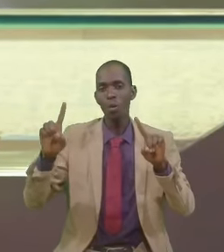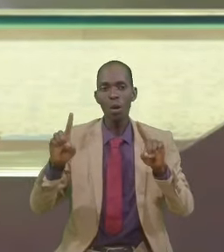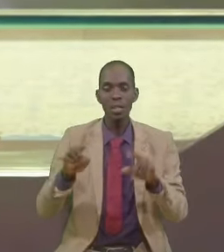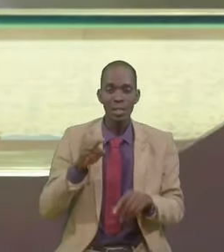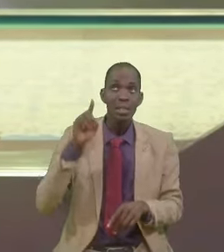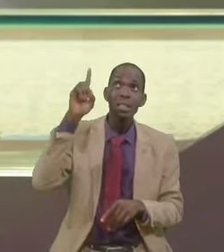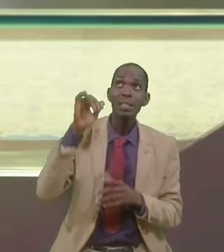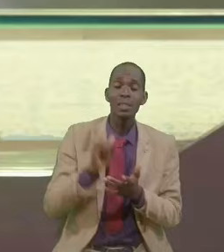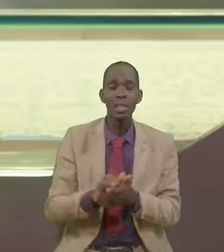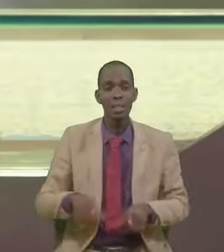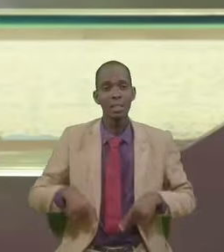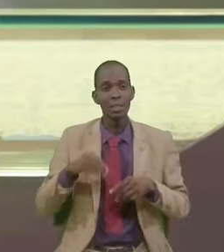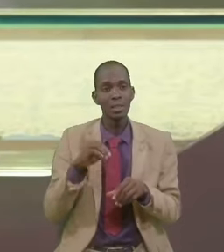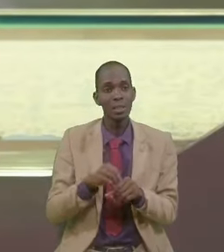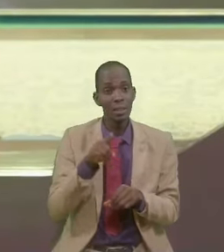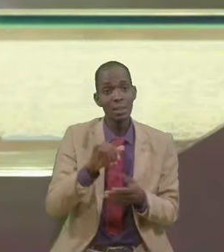91,